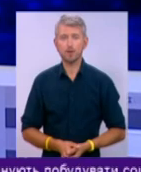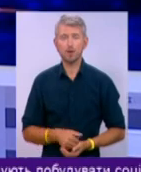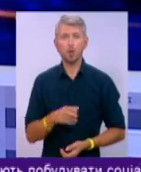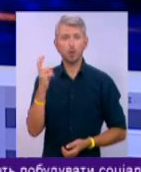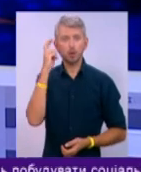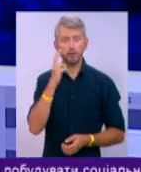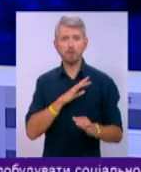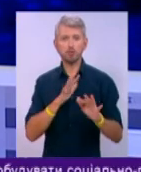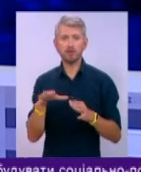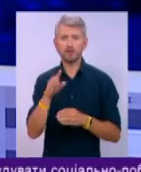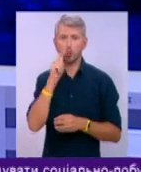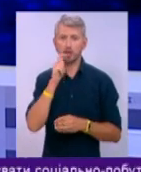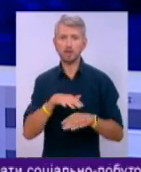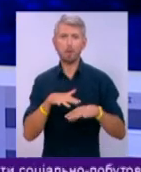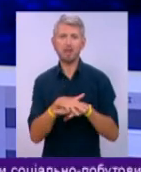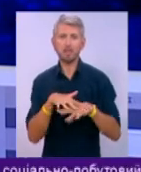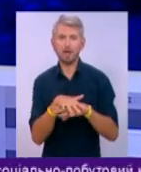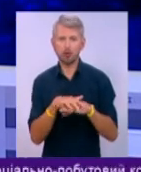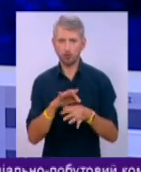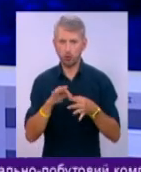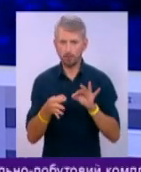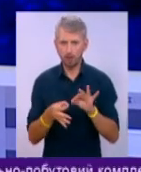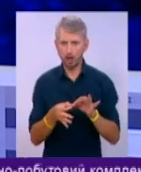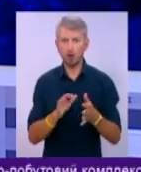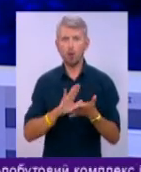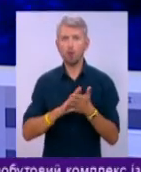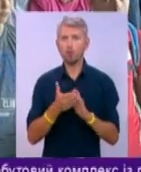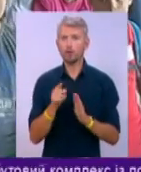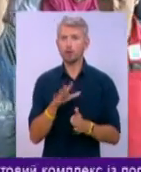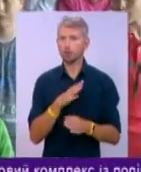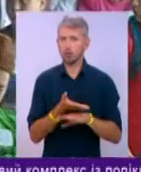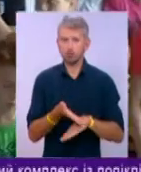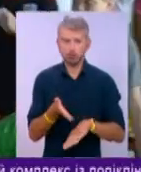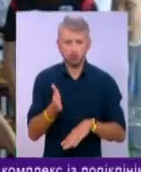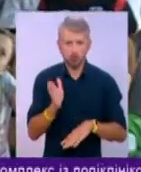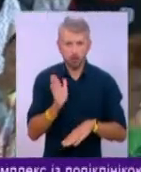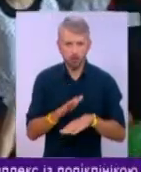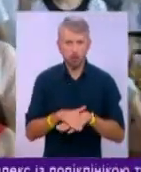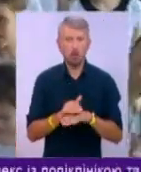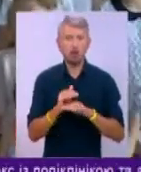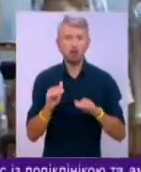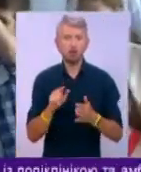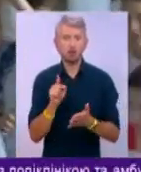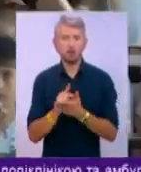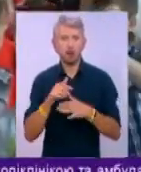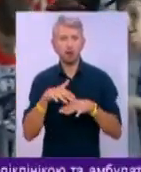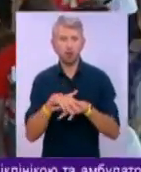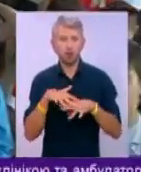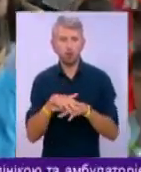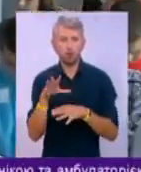У столиці відбулася Всеукраїнська математична олімпіада. Умови її були надзвичайно складними. Діти мали